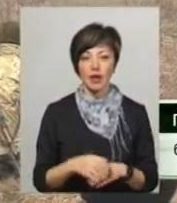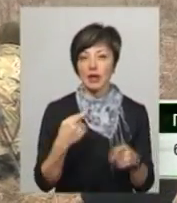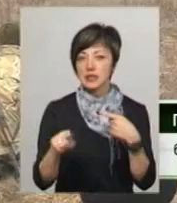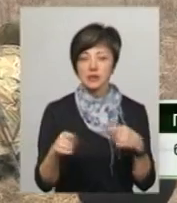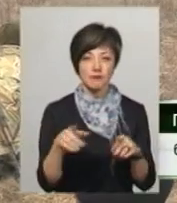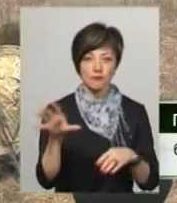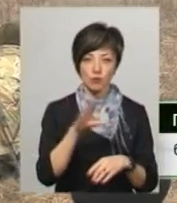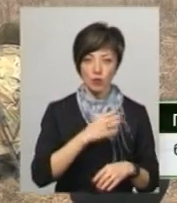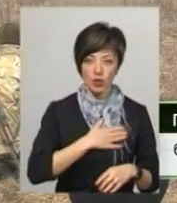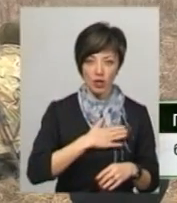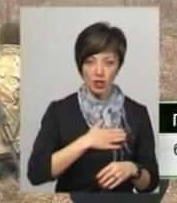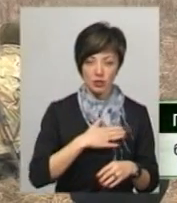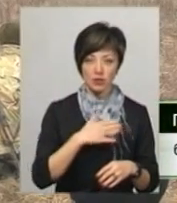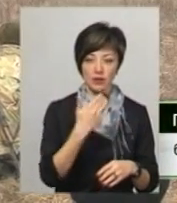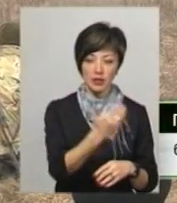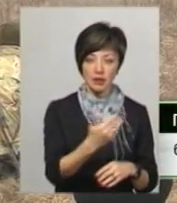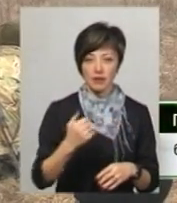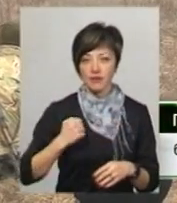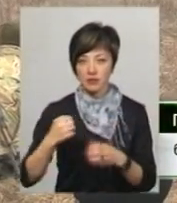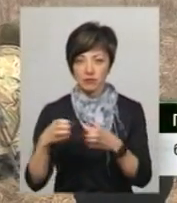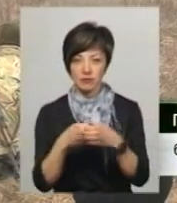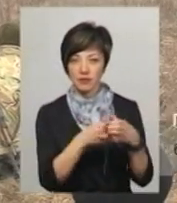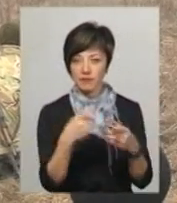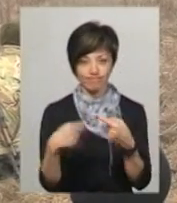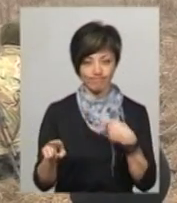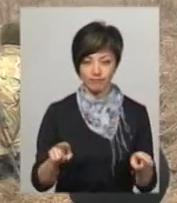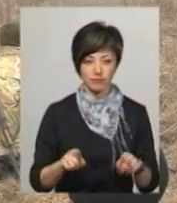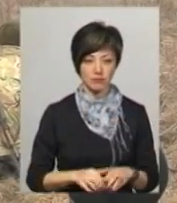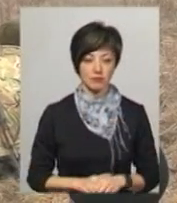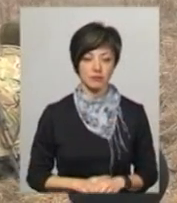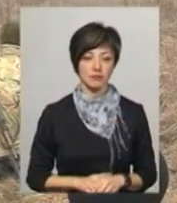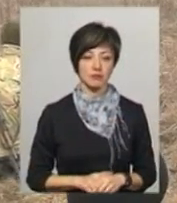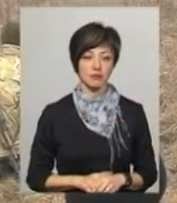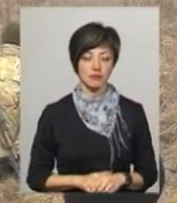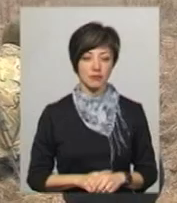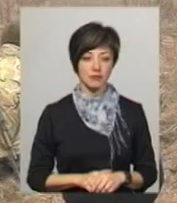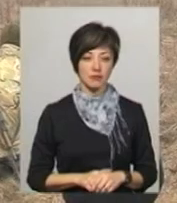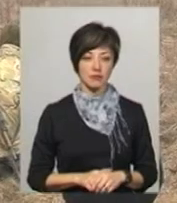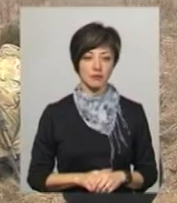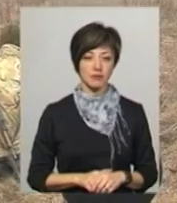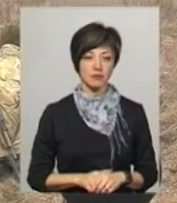переміщенні наших військ, їхніх військ, дуже відрізняються. Навіть